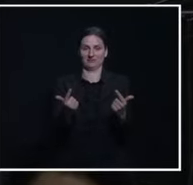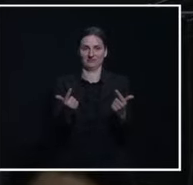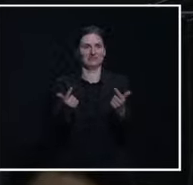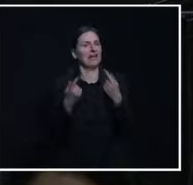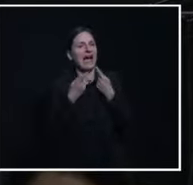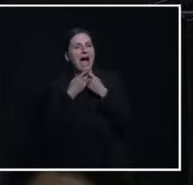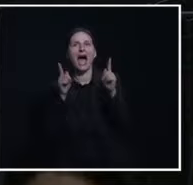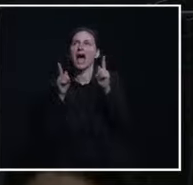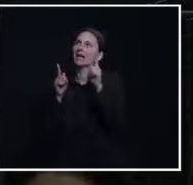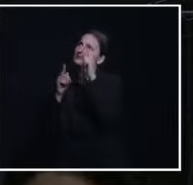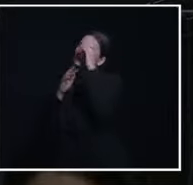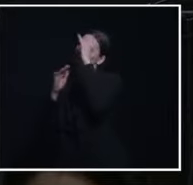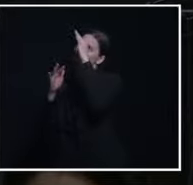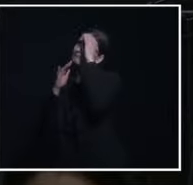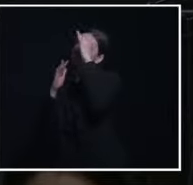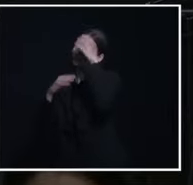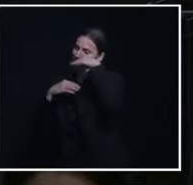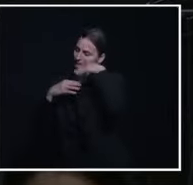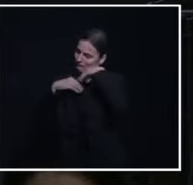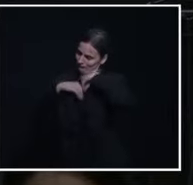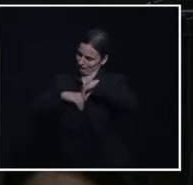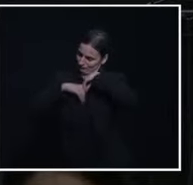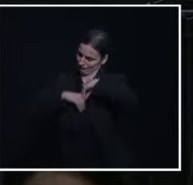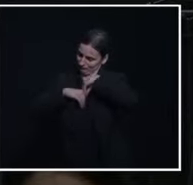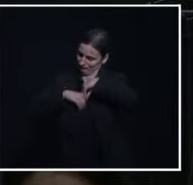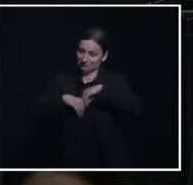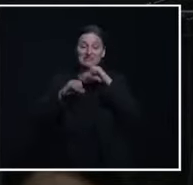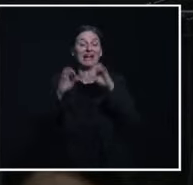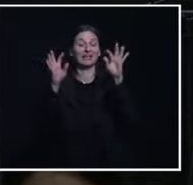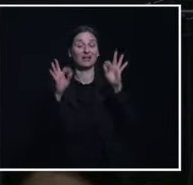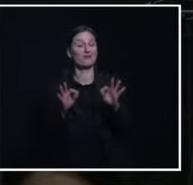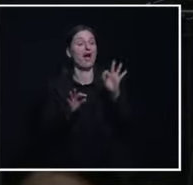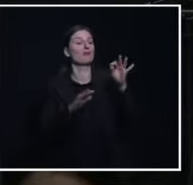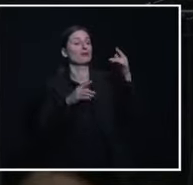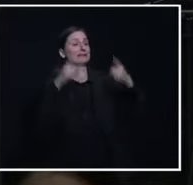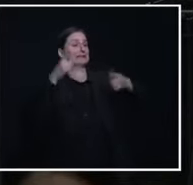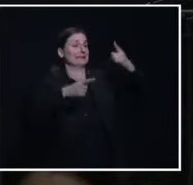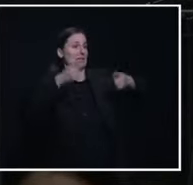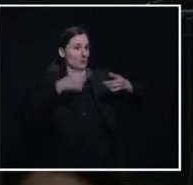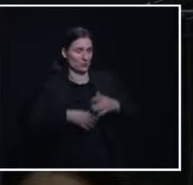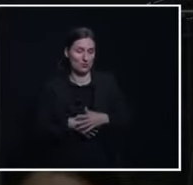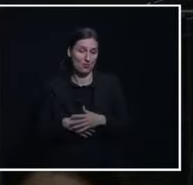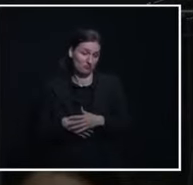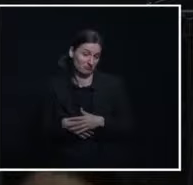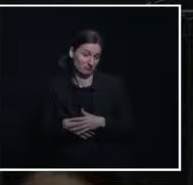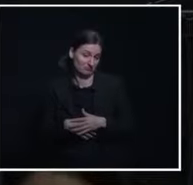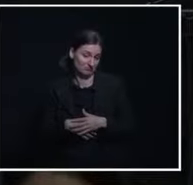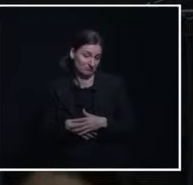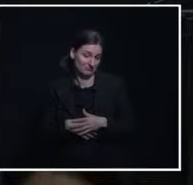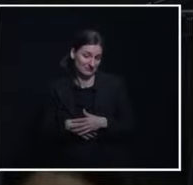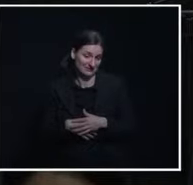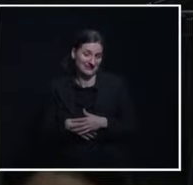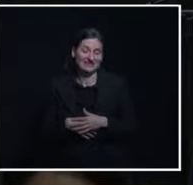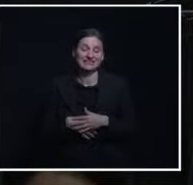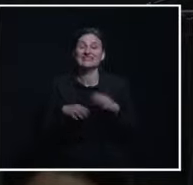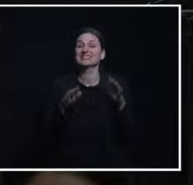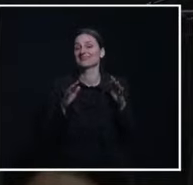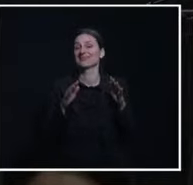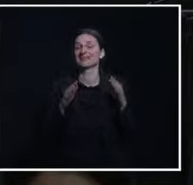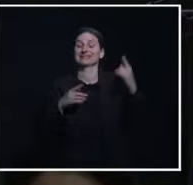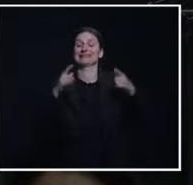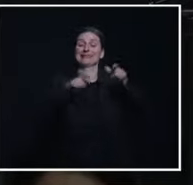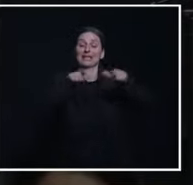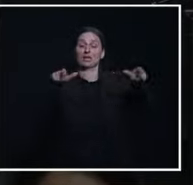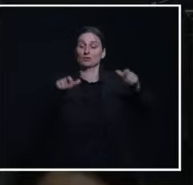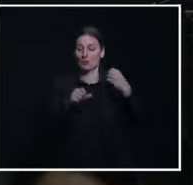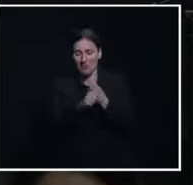Gegenweltentwürfe mit sich herumtragen, dann könnte das gefährlich werden und sehr unbequem. Ja? Regime unternehmen also